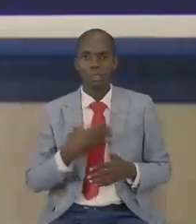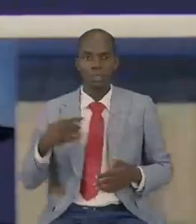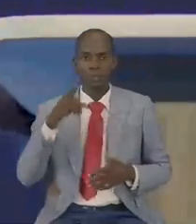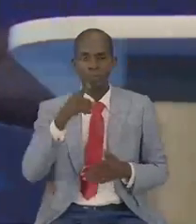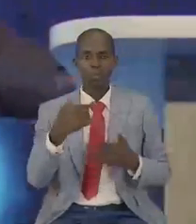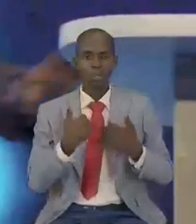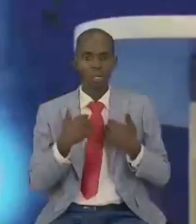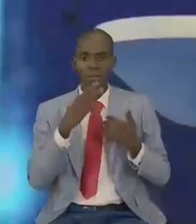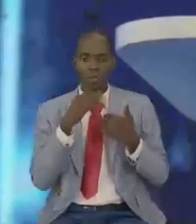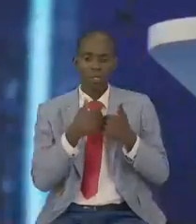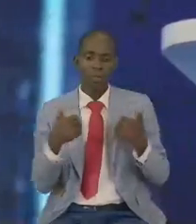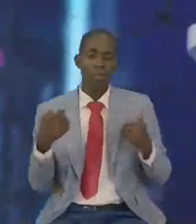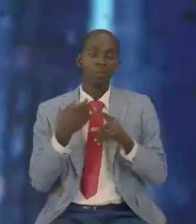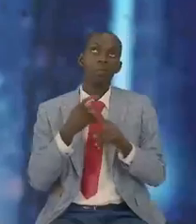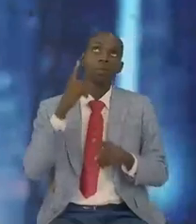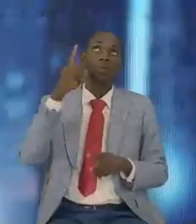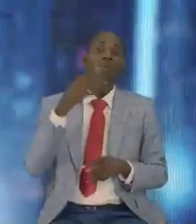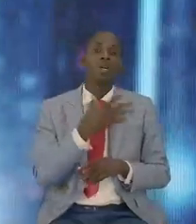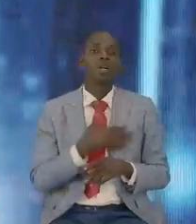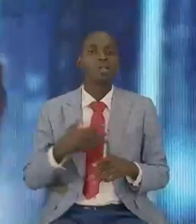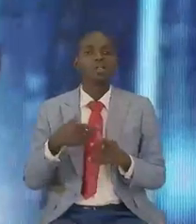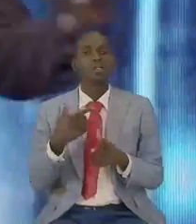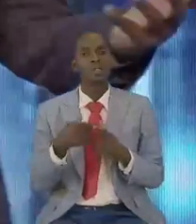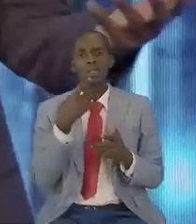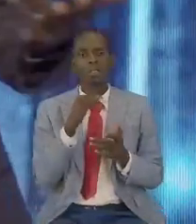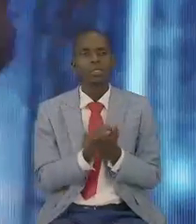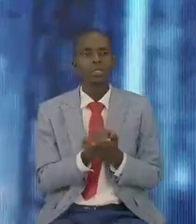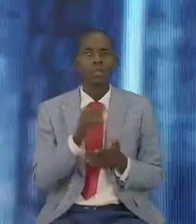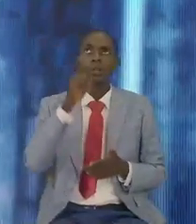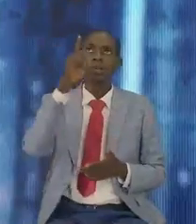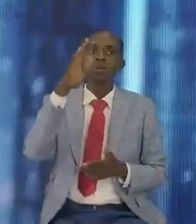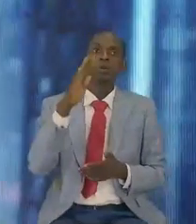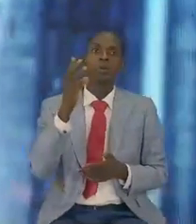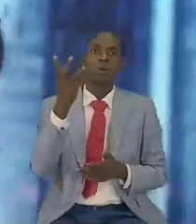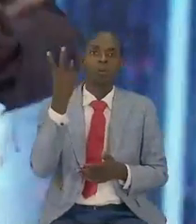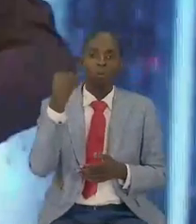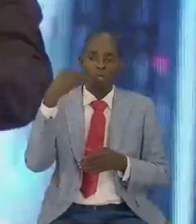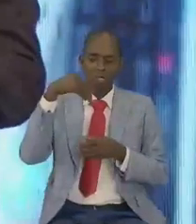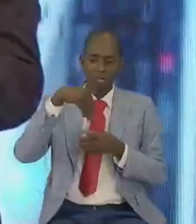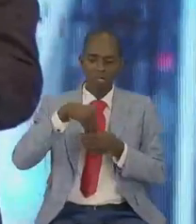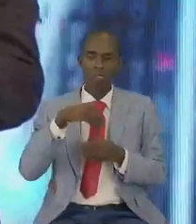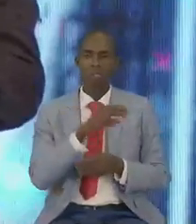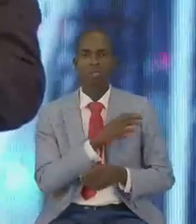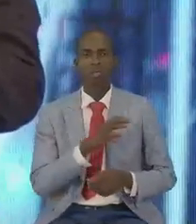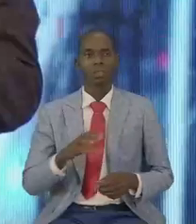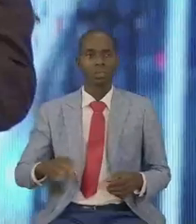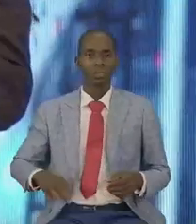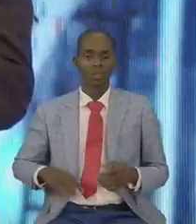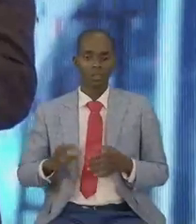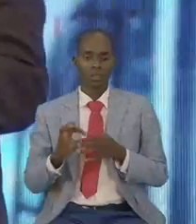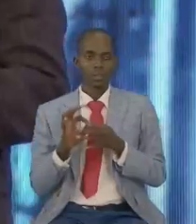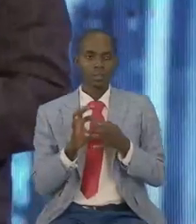lui. Mais maintenant, il dit, Dieu était en Christ, réconciliant